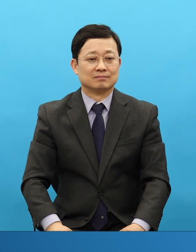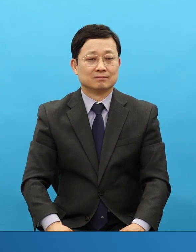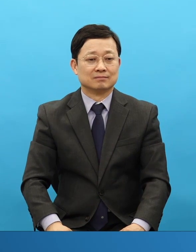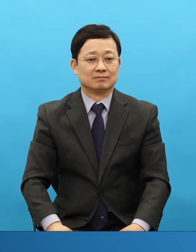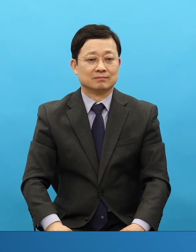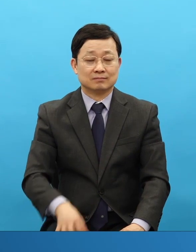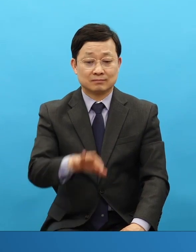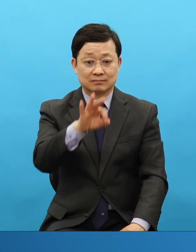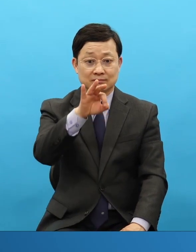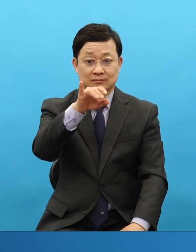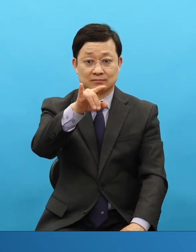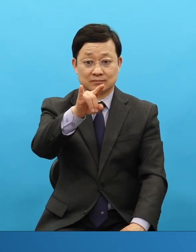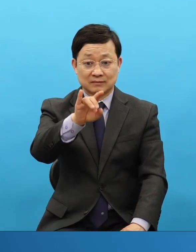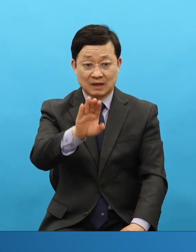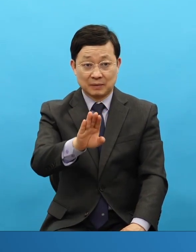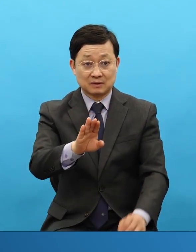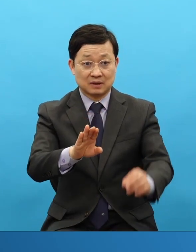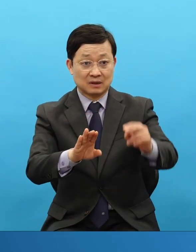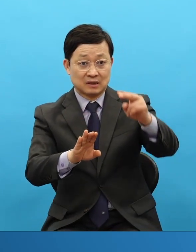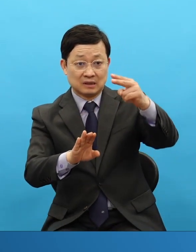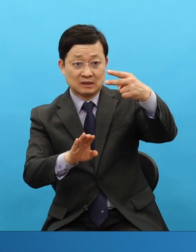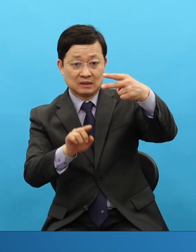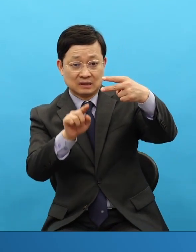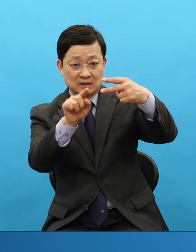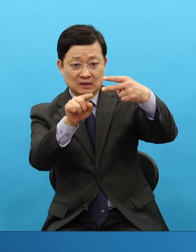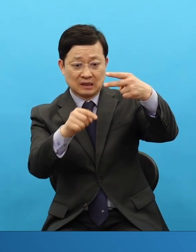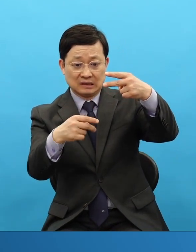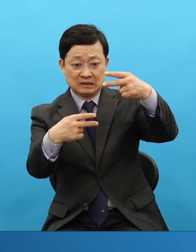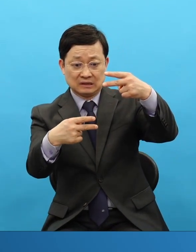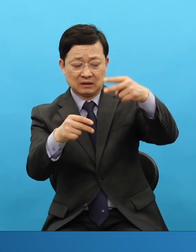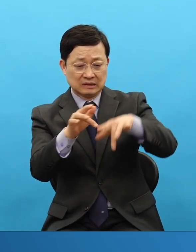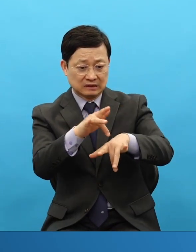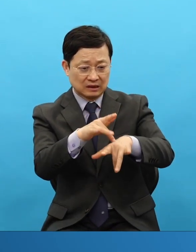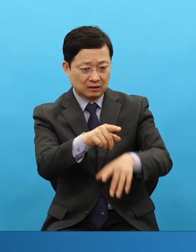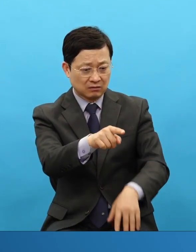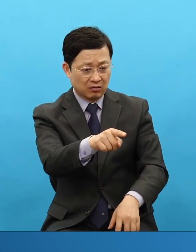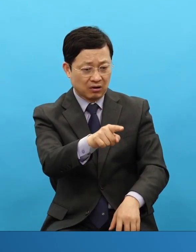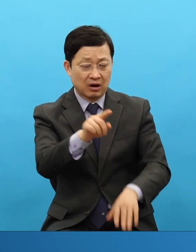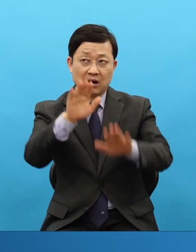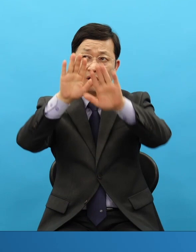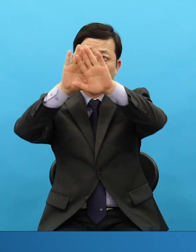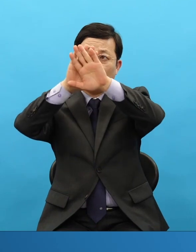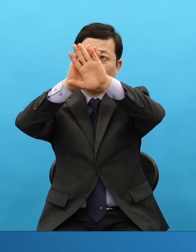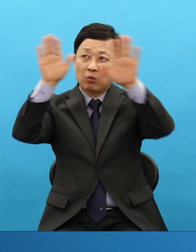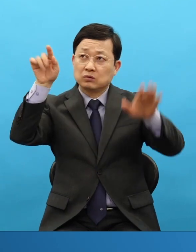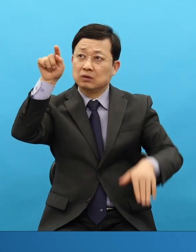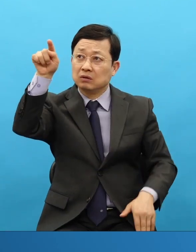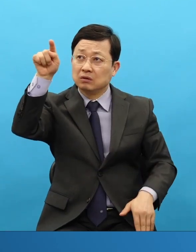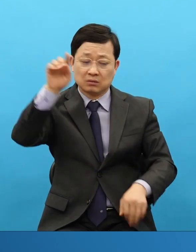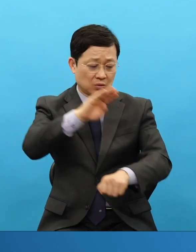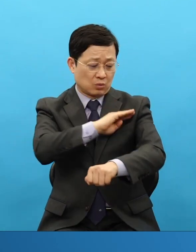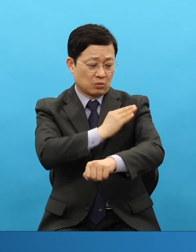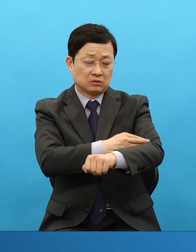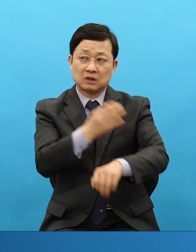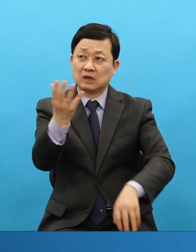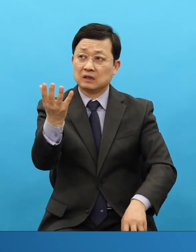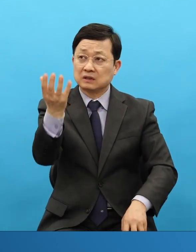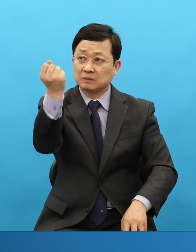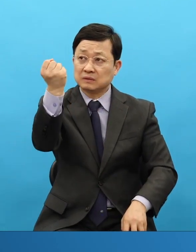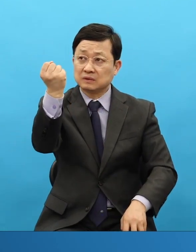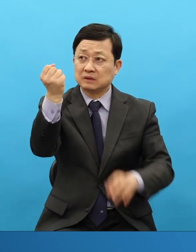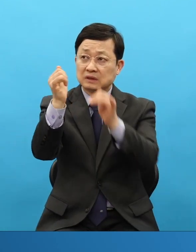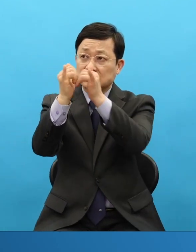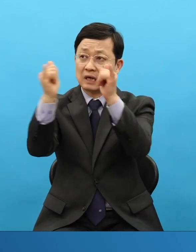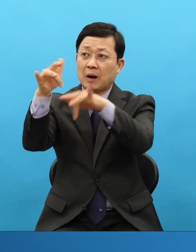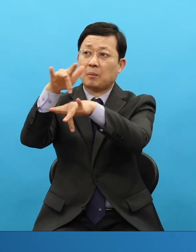에베소 2장에 2절에 사단을 보고 공중 권세 잡은 자를 따랐다라고 하십니다. Go beyond borders. That's why Ephesians 2:2